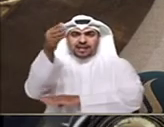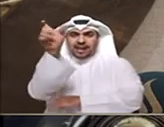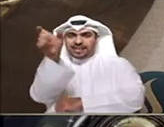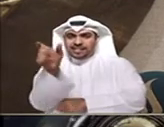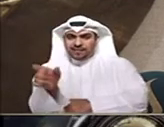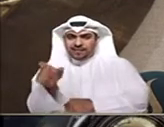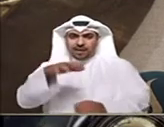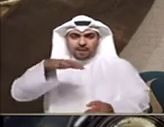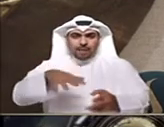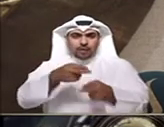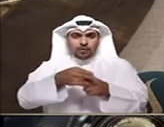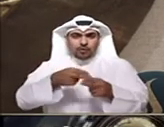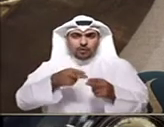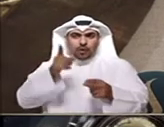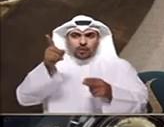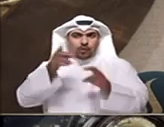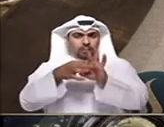لترتيب جميع